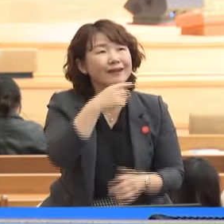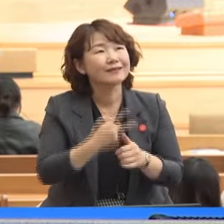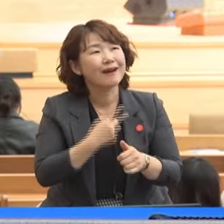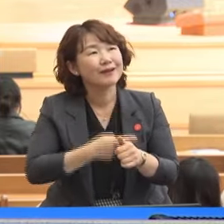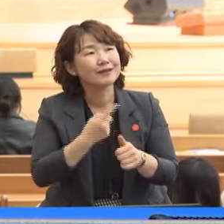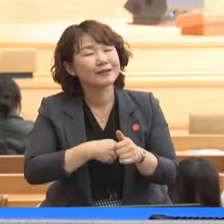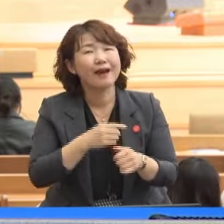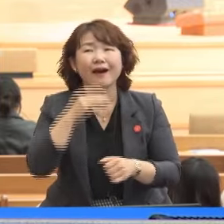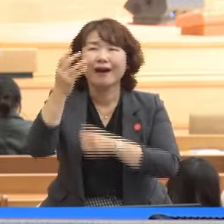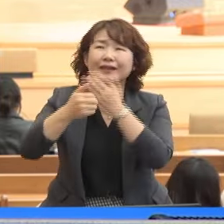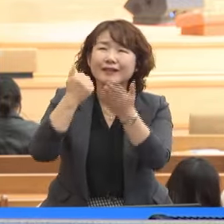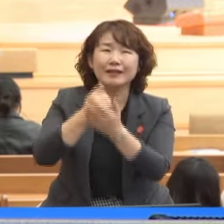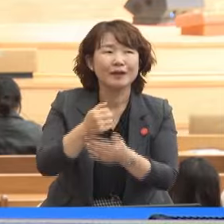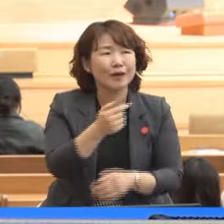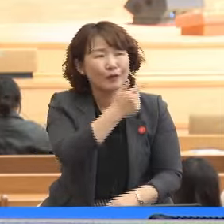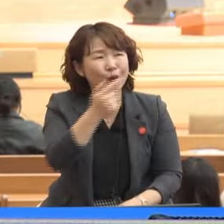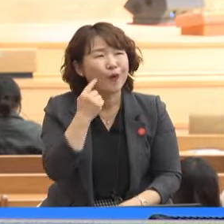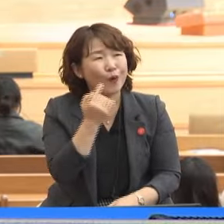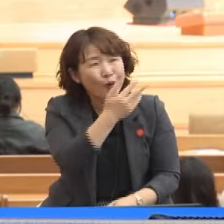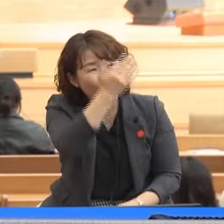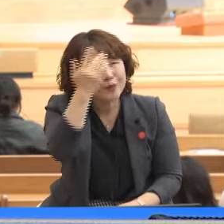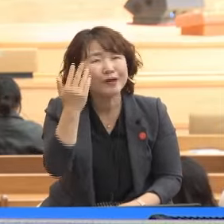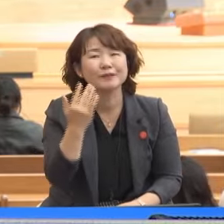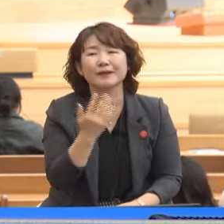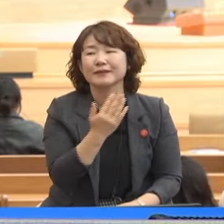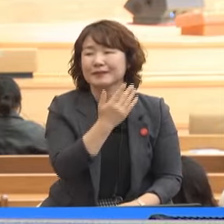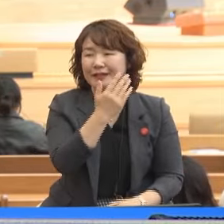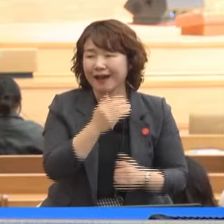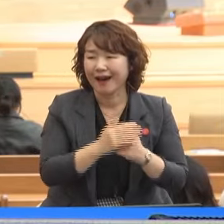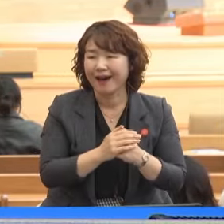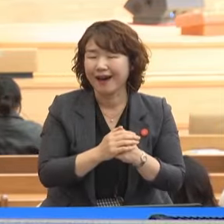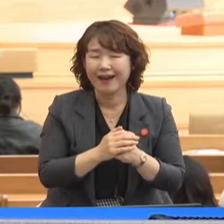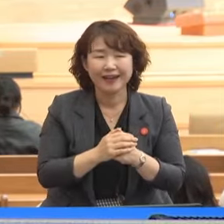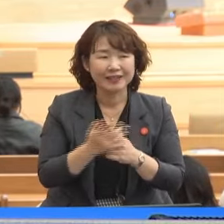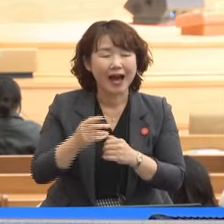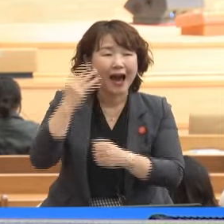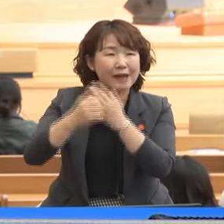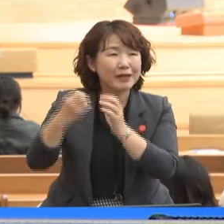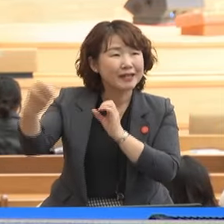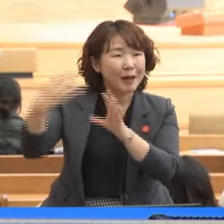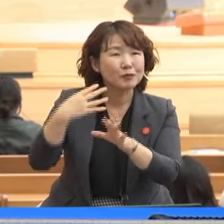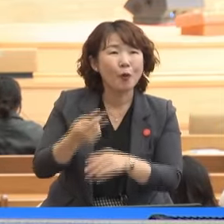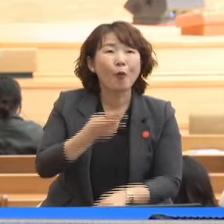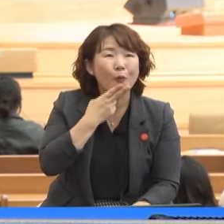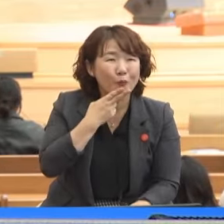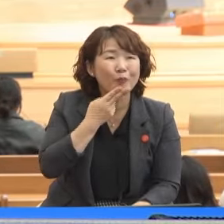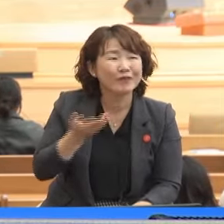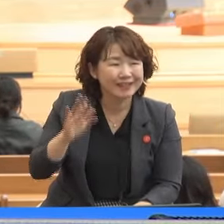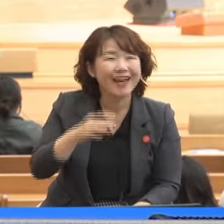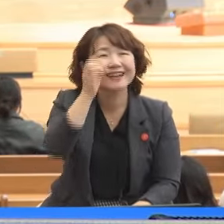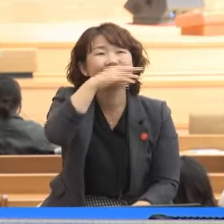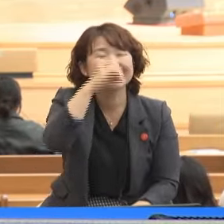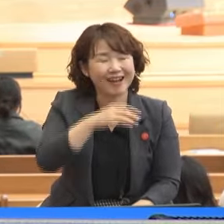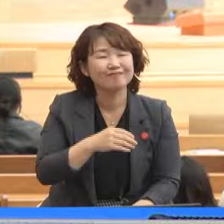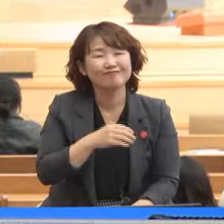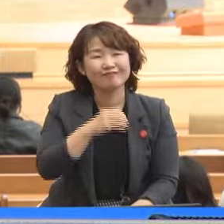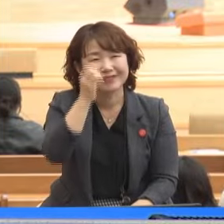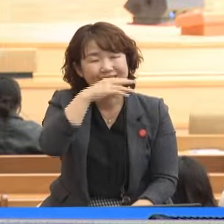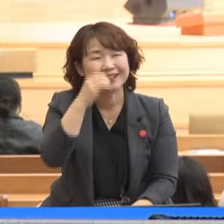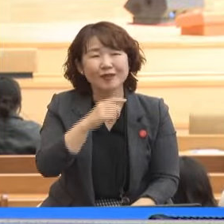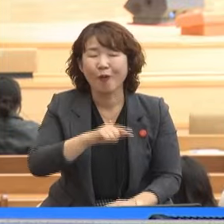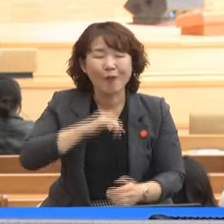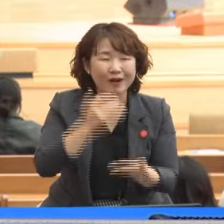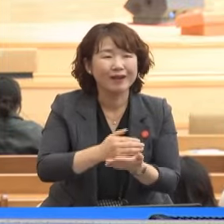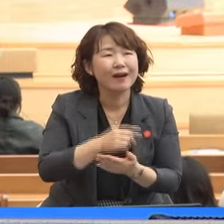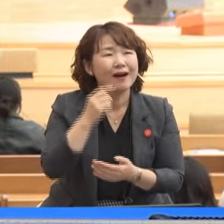하나님 너무 아름답죠. 그렇다고 해서 하나님이 대답할 것도 아닌데 그냥 무심결에 입에서 툭 나온